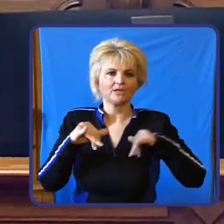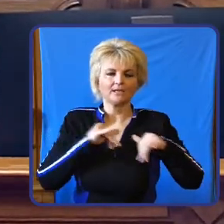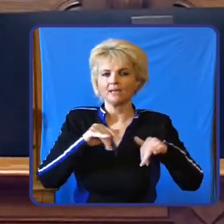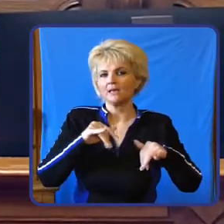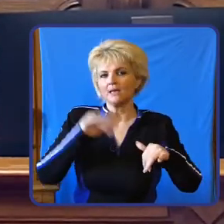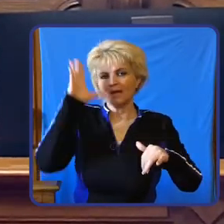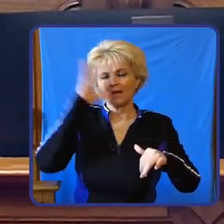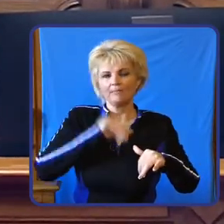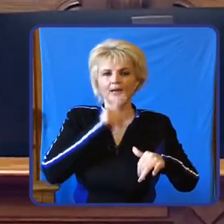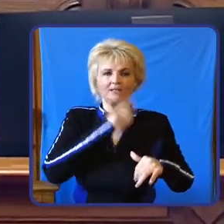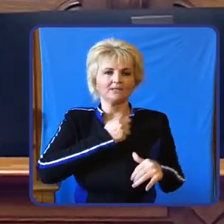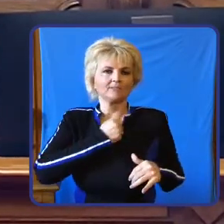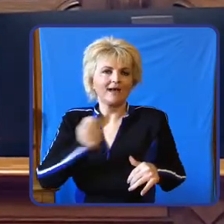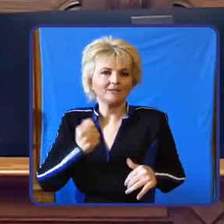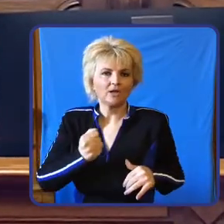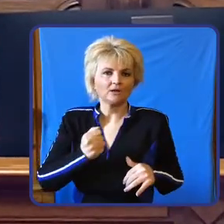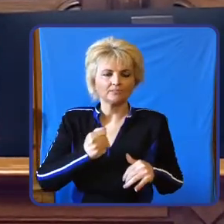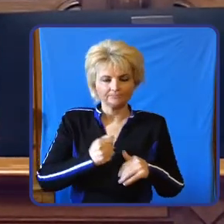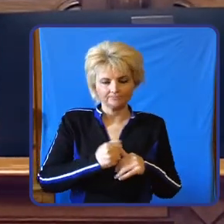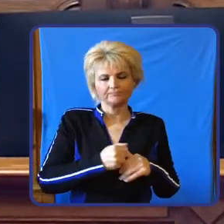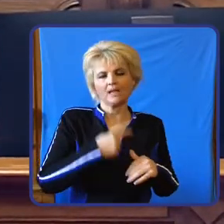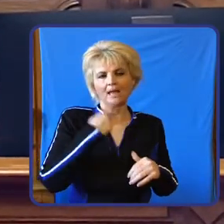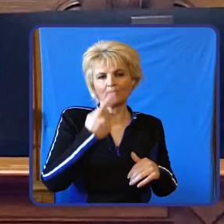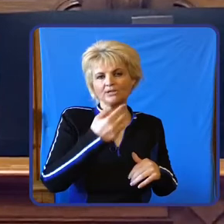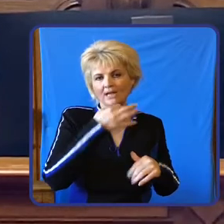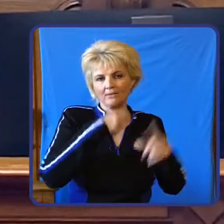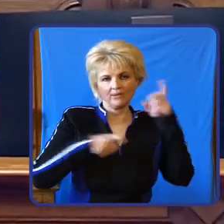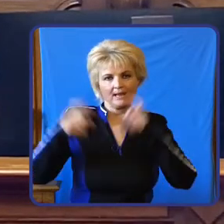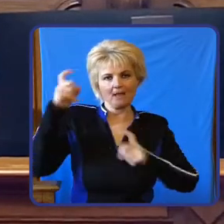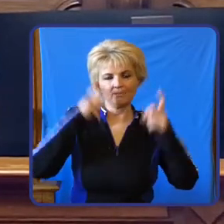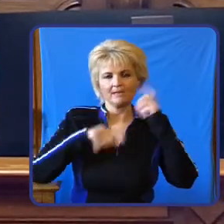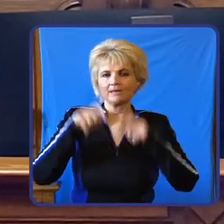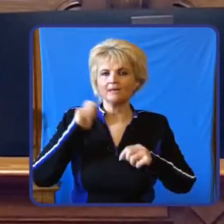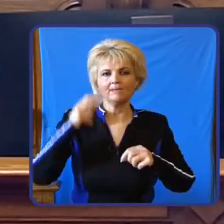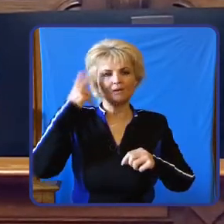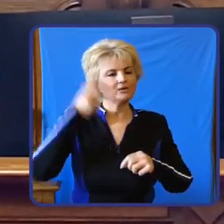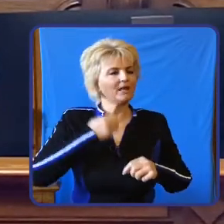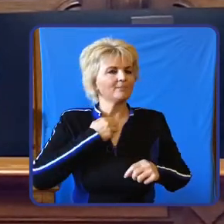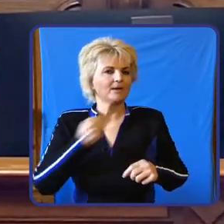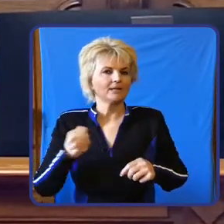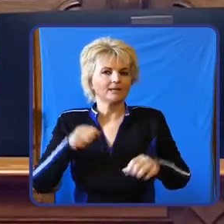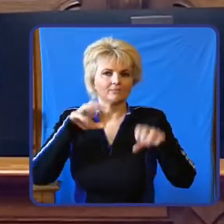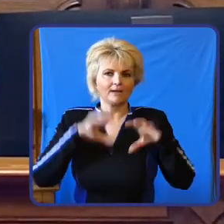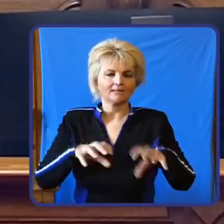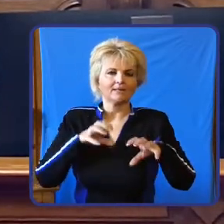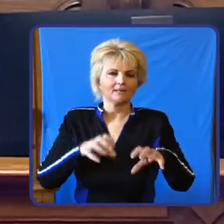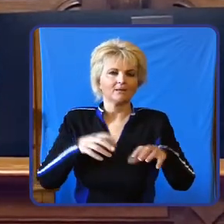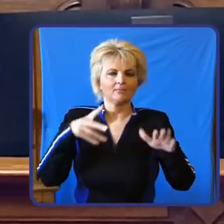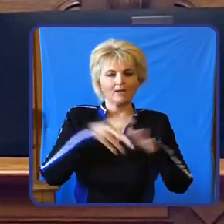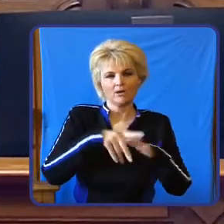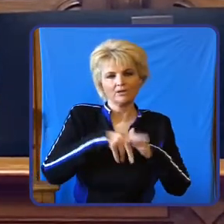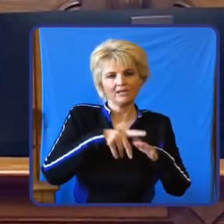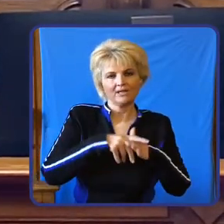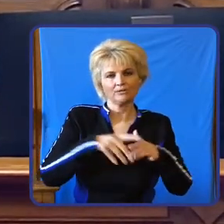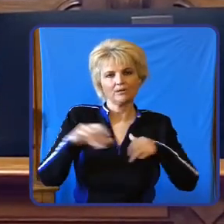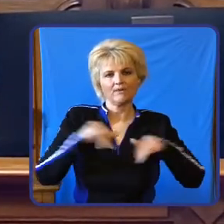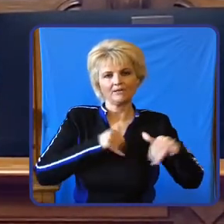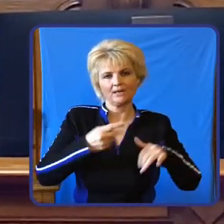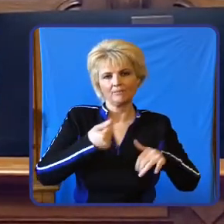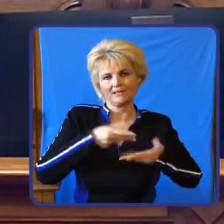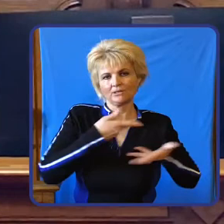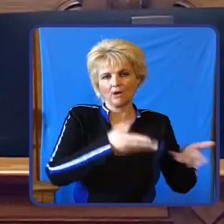lesznek annyira bátrak és szókimondóak, hogy képviselő úr nem meri megtenni azt, hogy megakadályozza, hogy Vásárhely megkapja azt a pénzt, ami nekünk